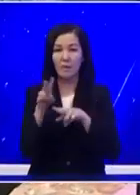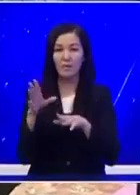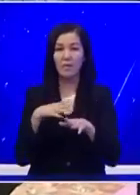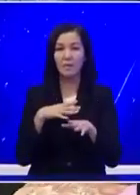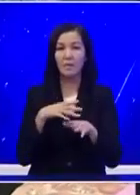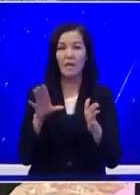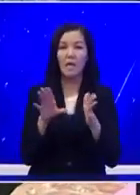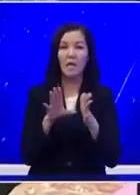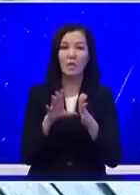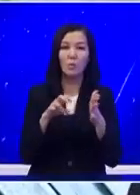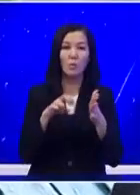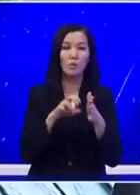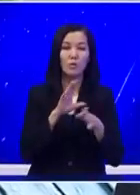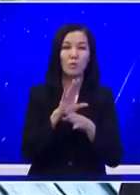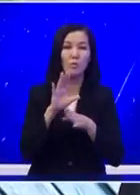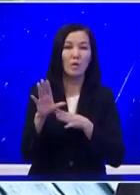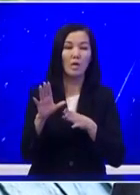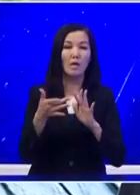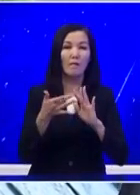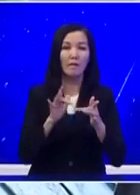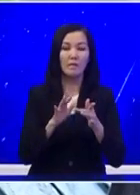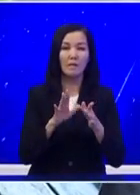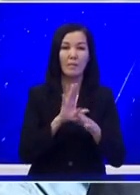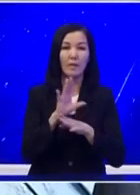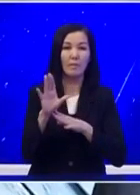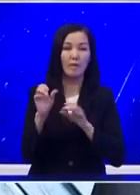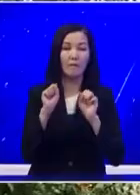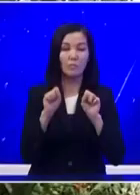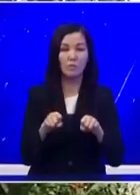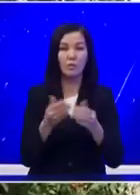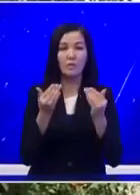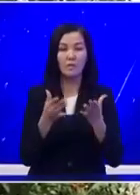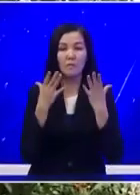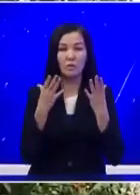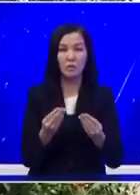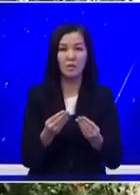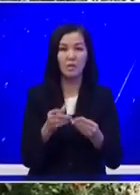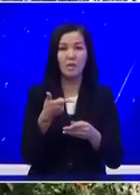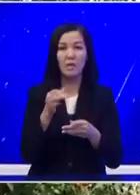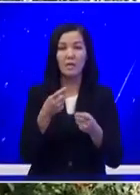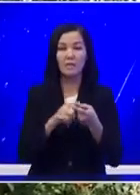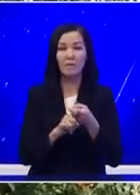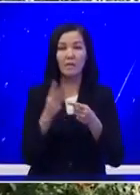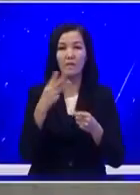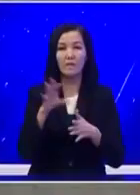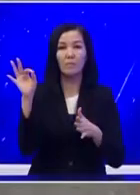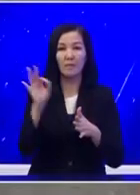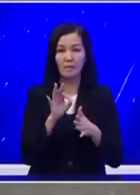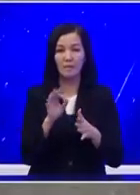через электронную почту или мессенджеры WhatsApp и Telegram. По словам специалистов, на сегодня Талдыкурган газифицирован на